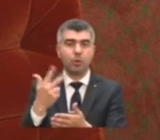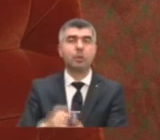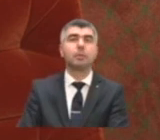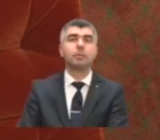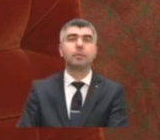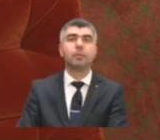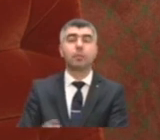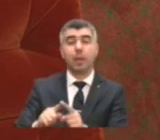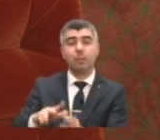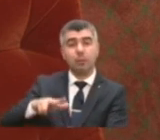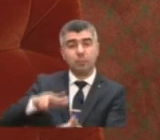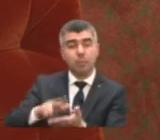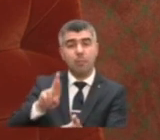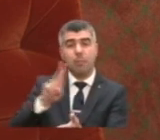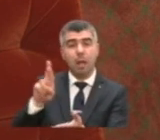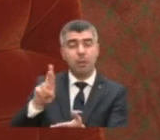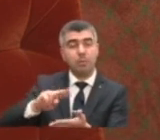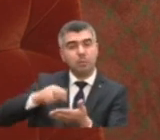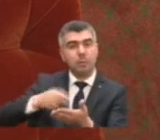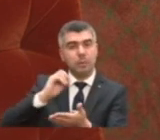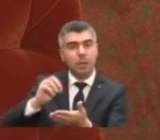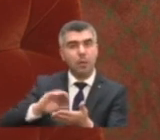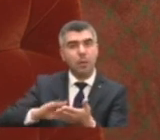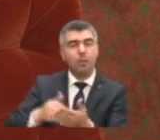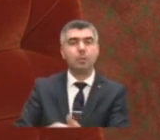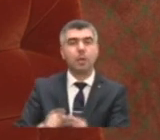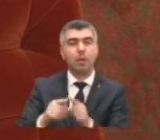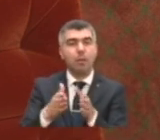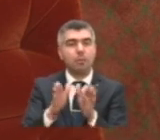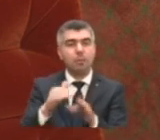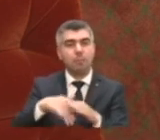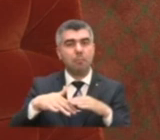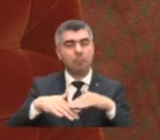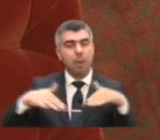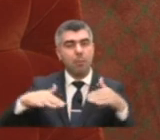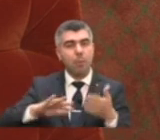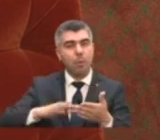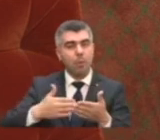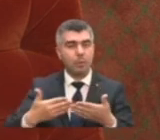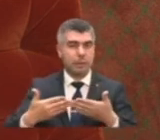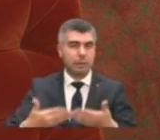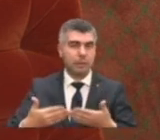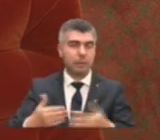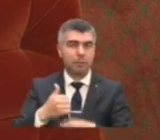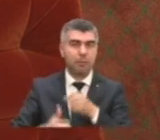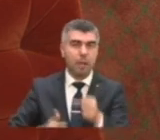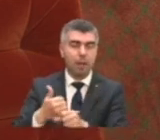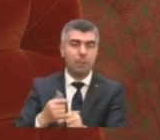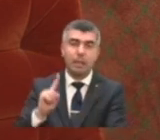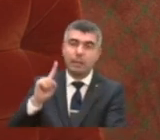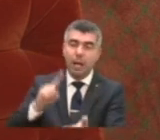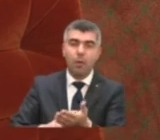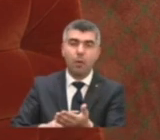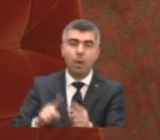2023. وتفعيلا للتعليمات الملكية السامية بمناسبة افتتاح الدورة الأولى من السنة التشريعية الأولى والمتعلقة بضرورة إحداث